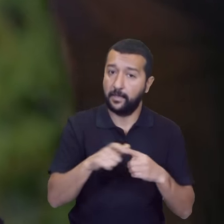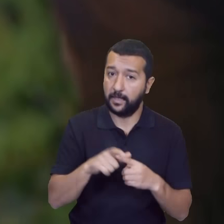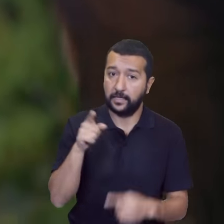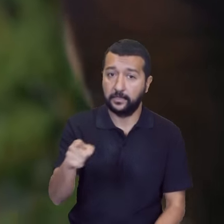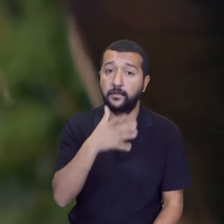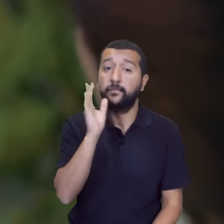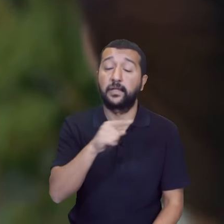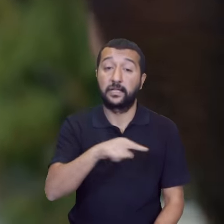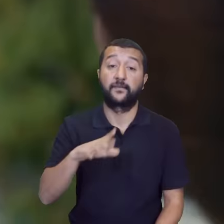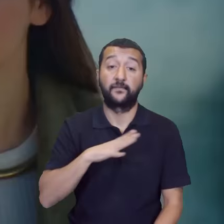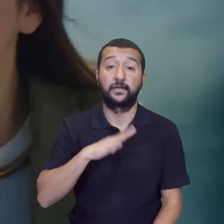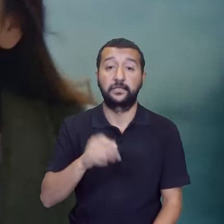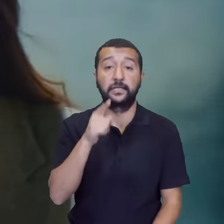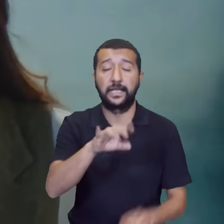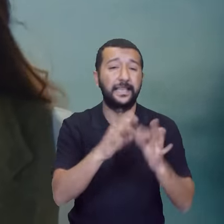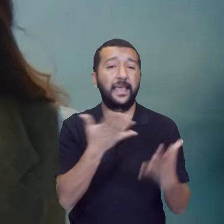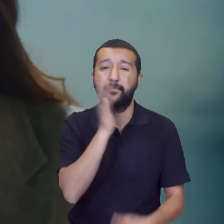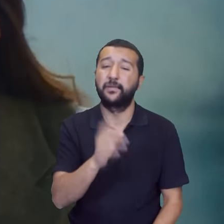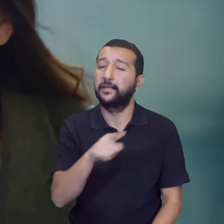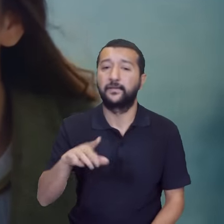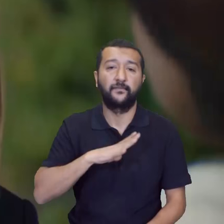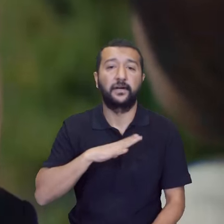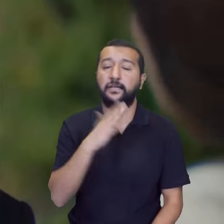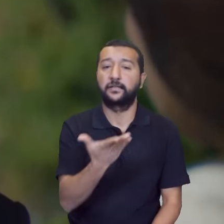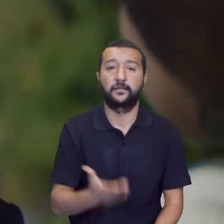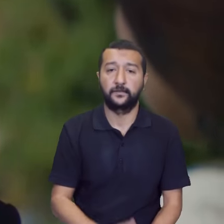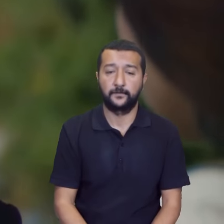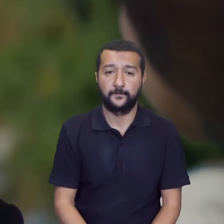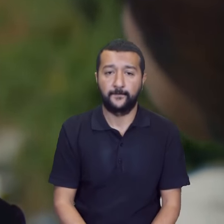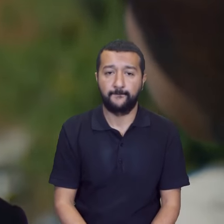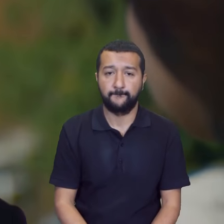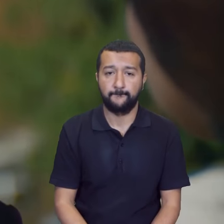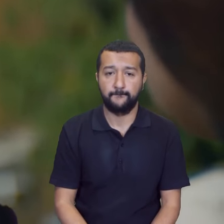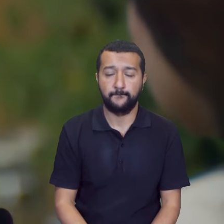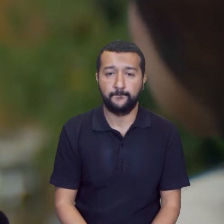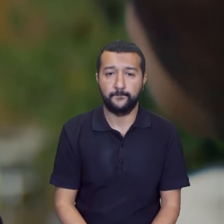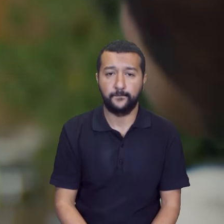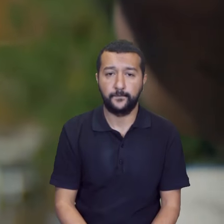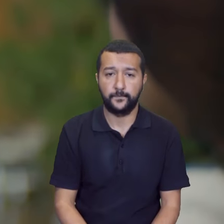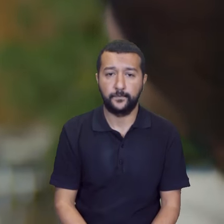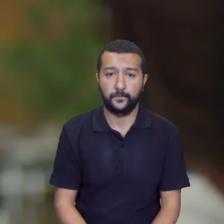Emel, bilmediğin şeyler var. Ya ne demek bilmediğin şeyler var? Itır susup başını eğdi.